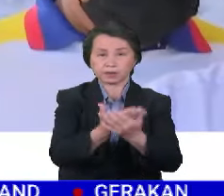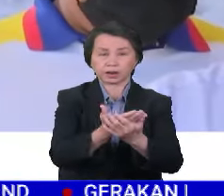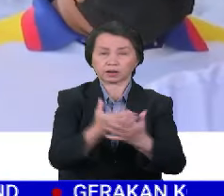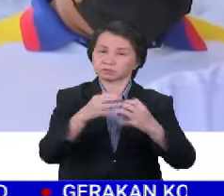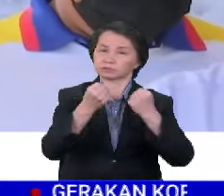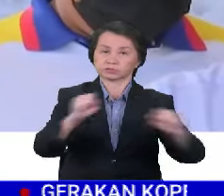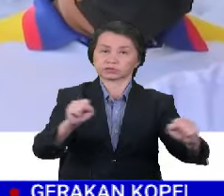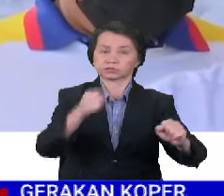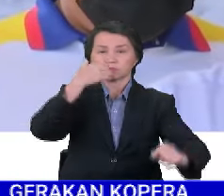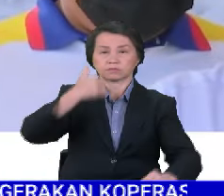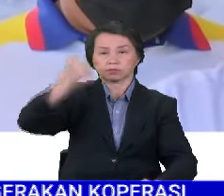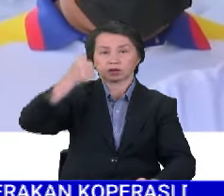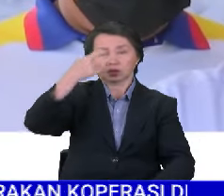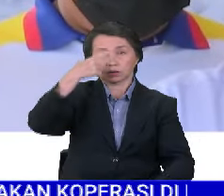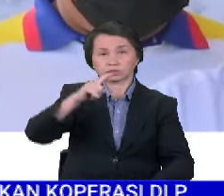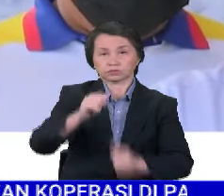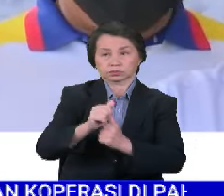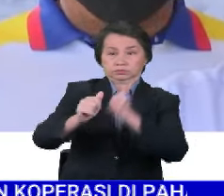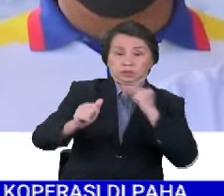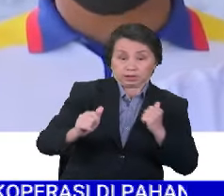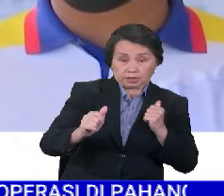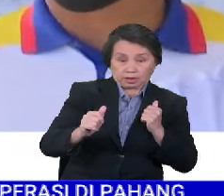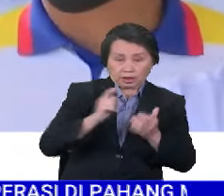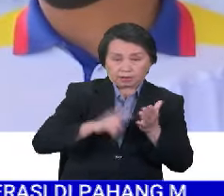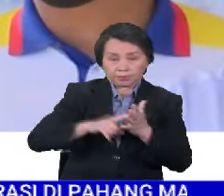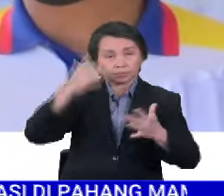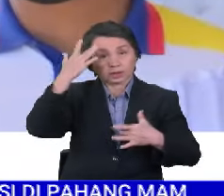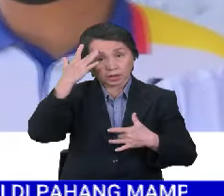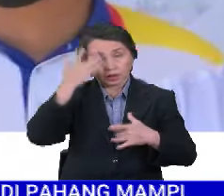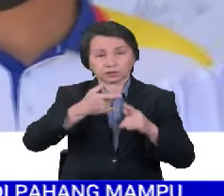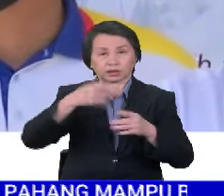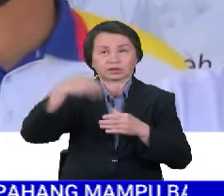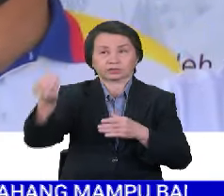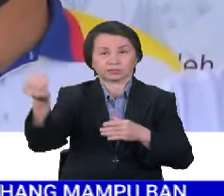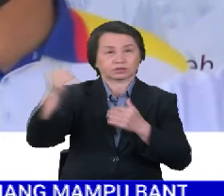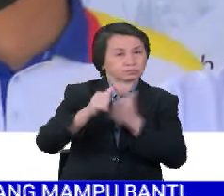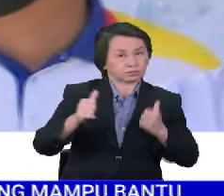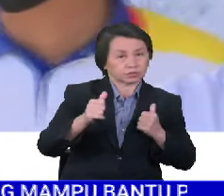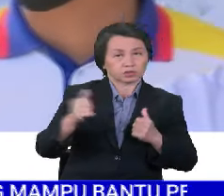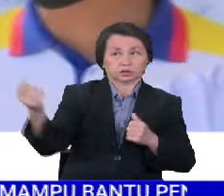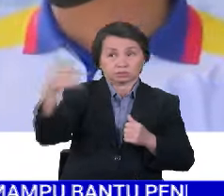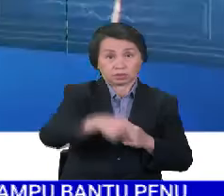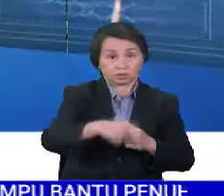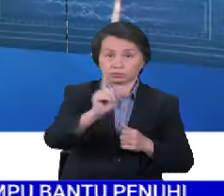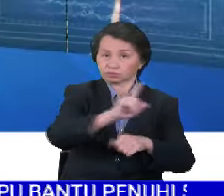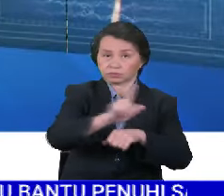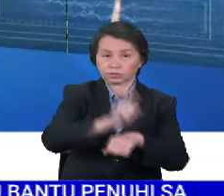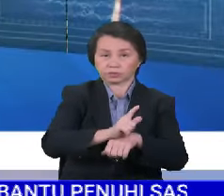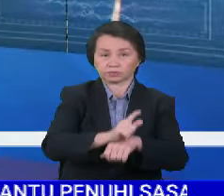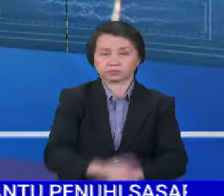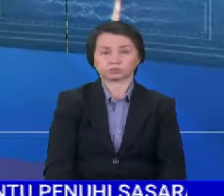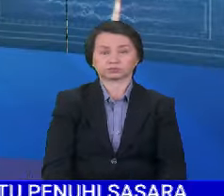kesiapsiagaan yang terbaik untuk mengelakkan di pada apapun penyakit Reva diluar daripada masuk ke Labuan